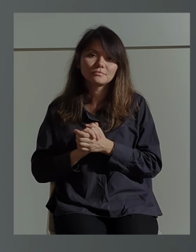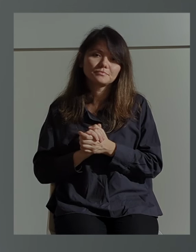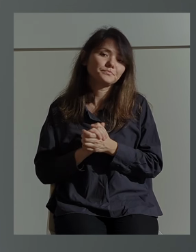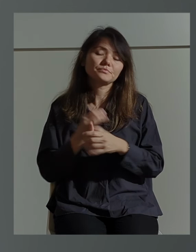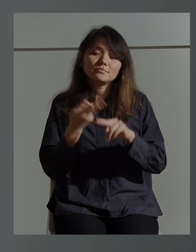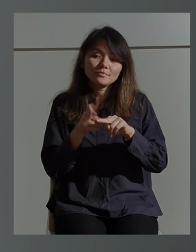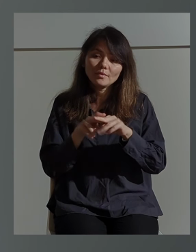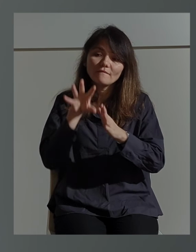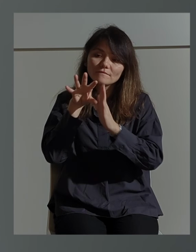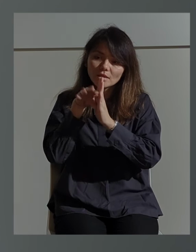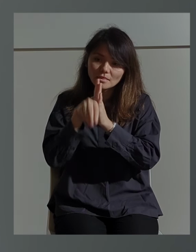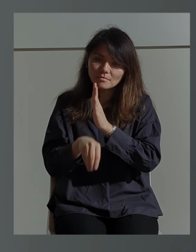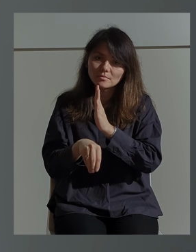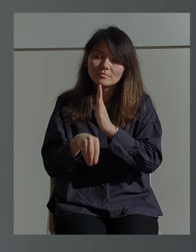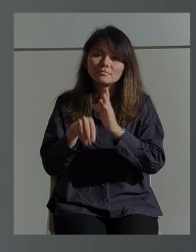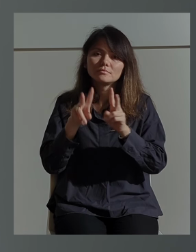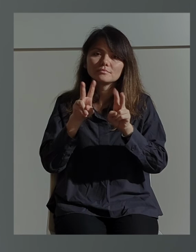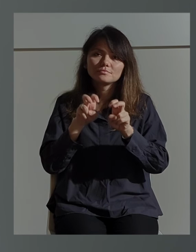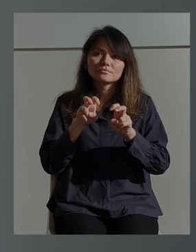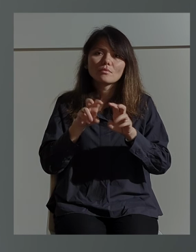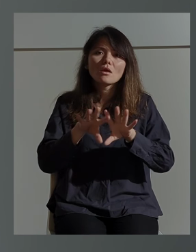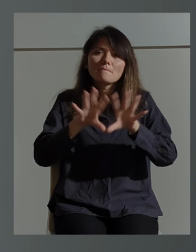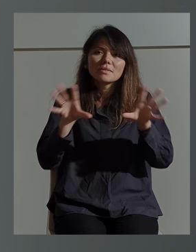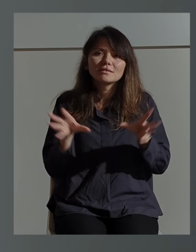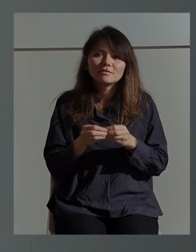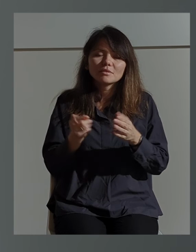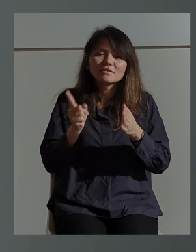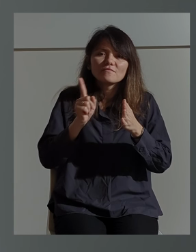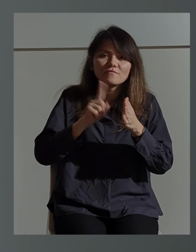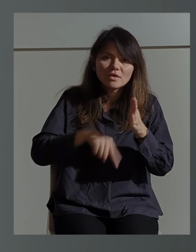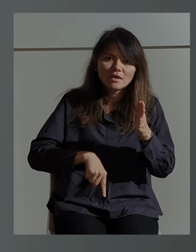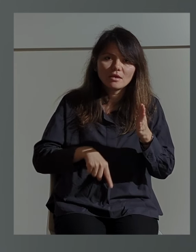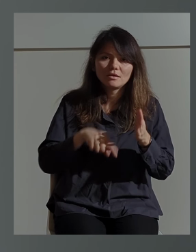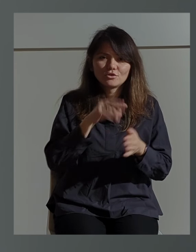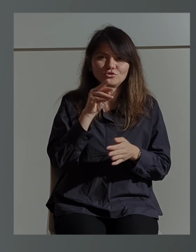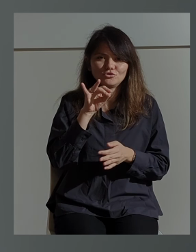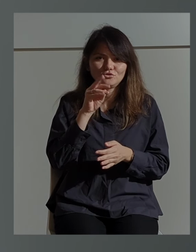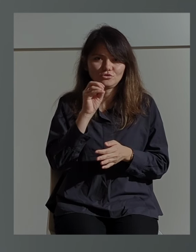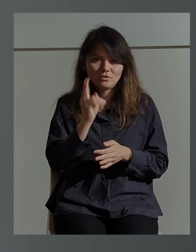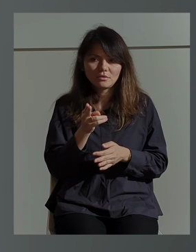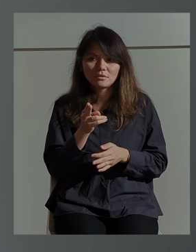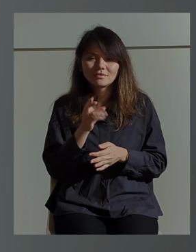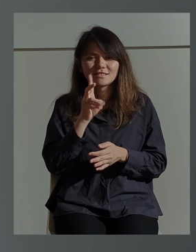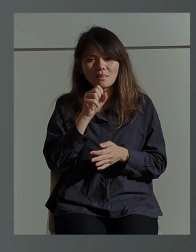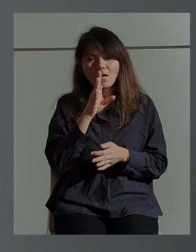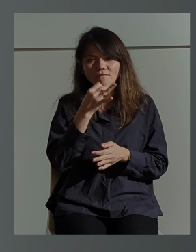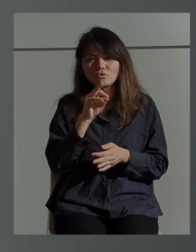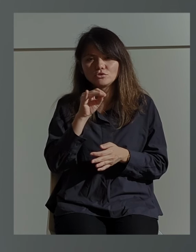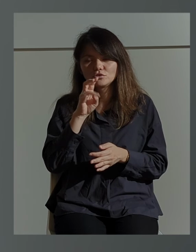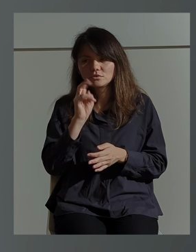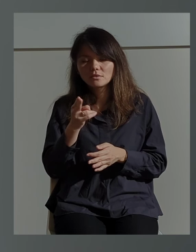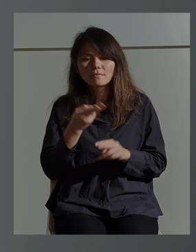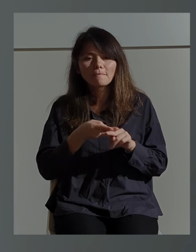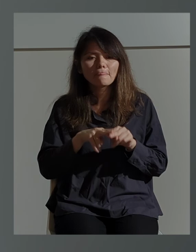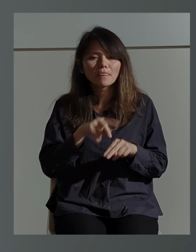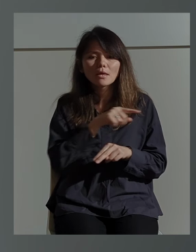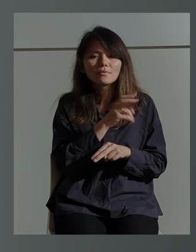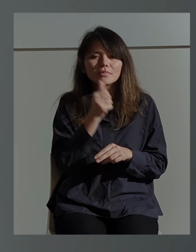заключается так называемая объективность Веры у слово жика что идеология - это не ложная и не преврат ная форма